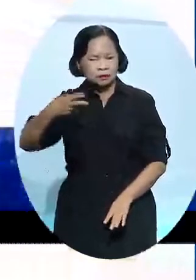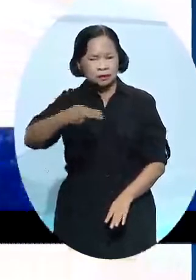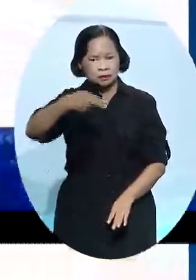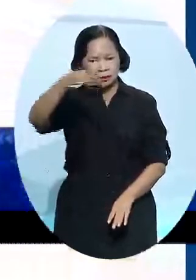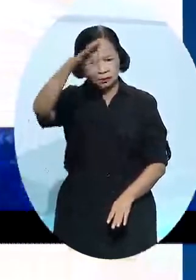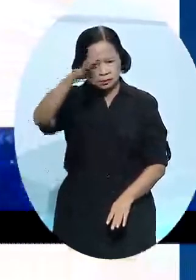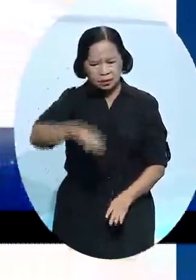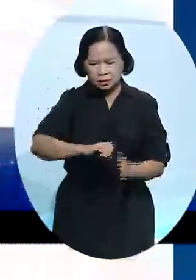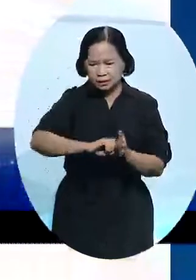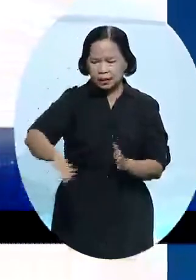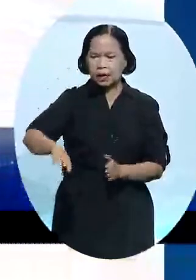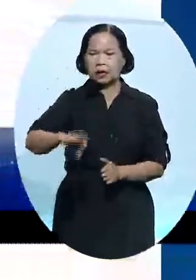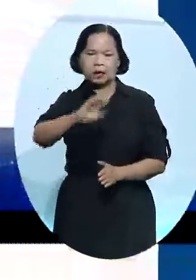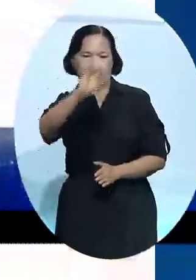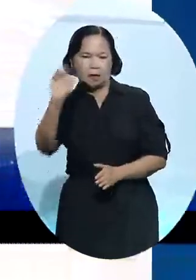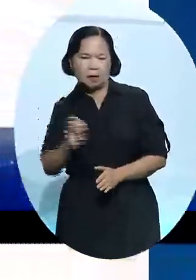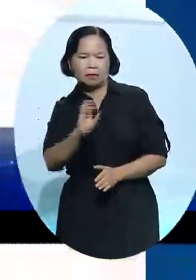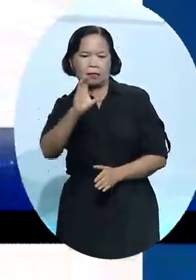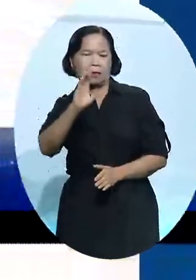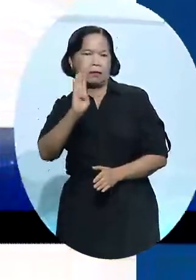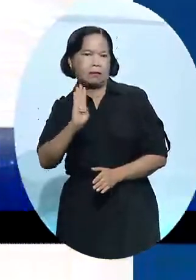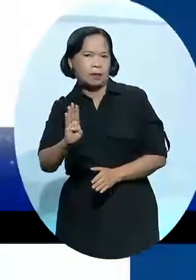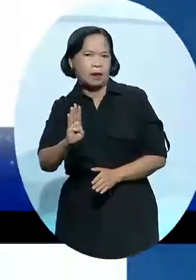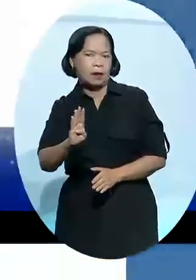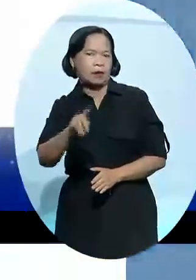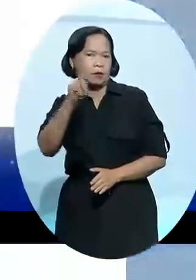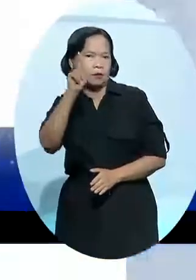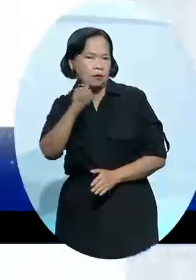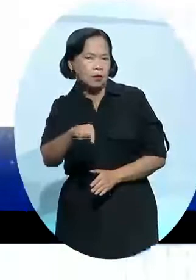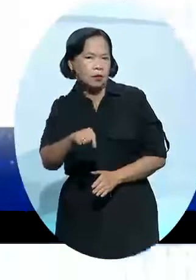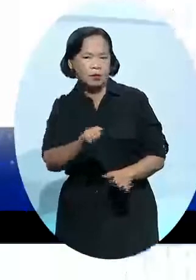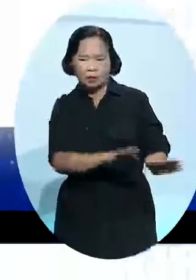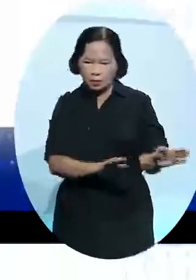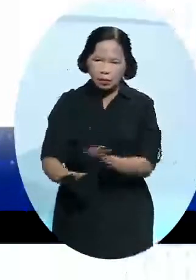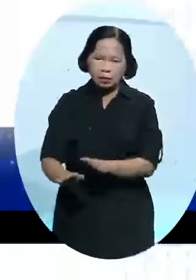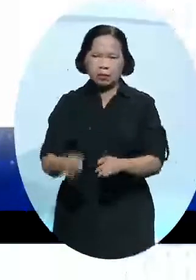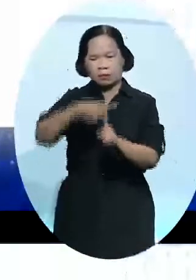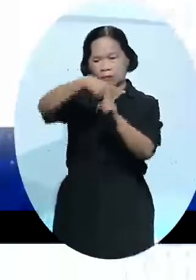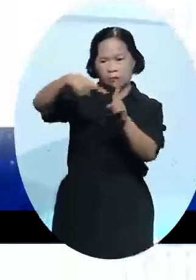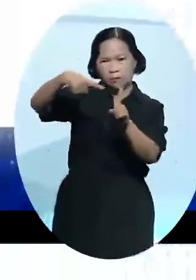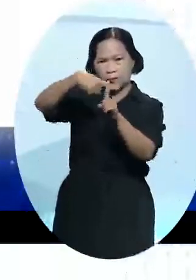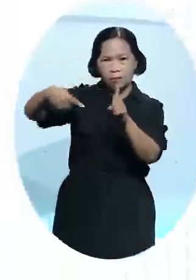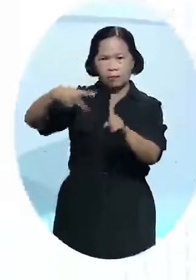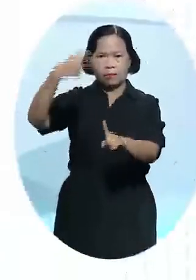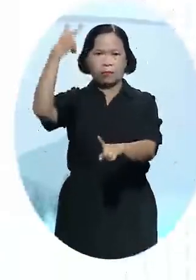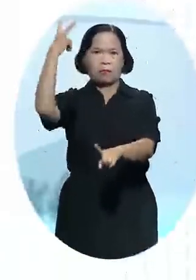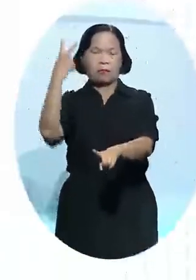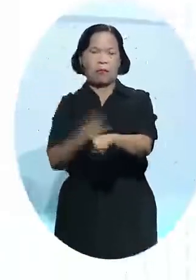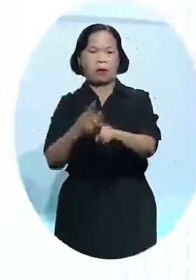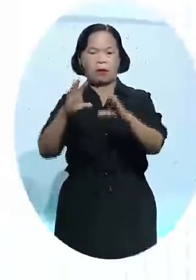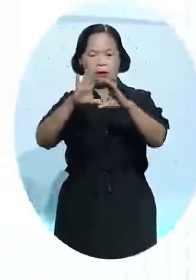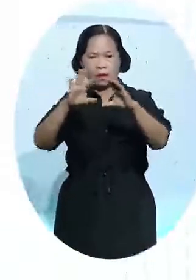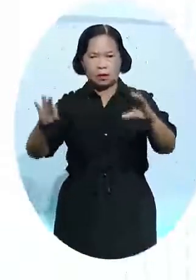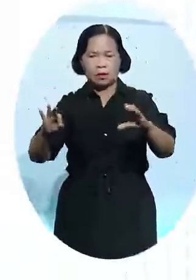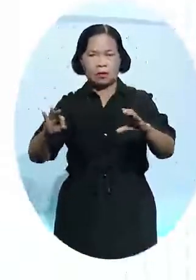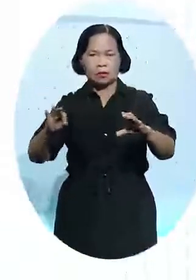khí thải carbon về không ở khu vực công và tư nhân do nastro checker thực hiện gần một nửa trong số 2.000 công ty lớn nhất thế